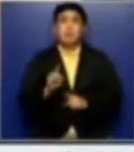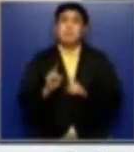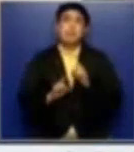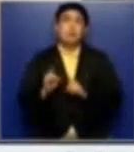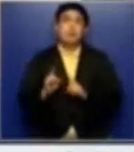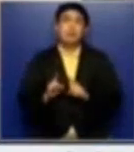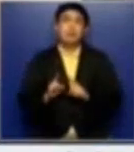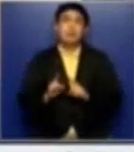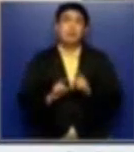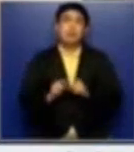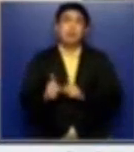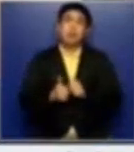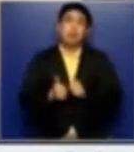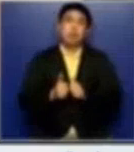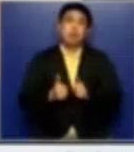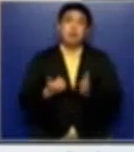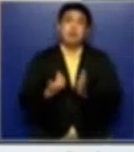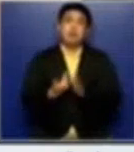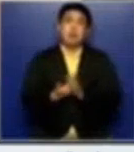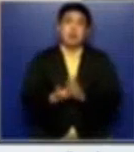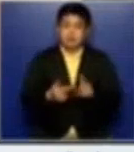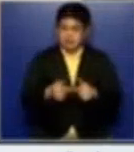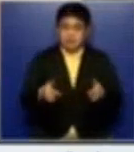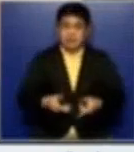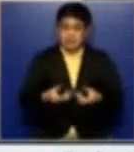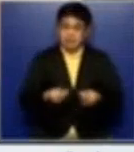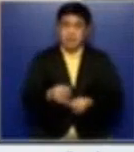ลยประมูลในขณะที่ยังไม่มีที่ดินสร้าง